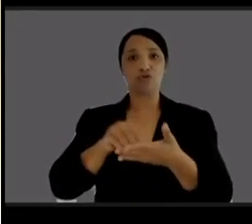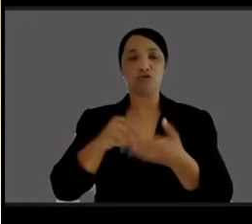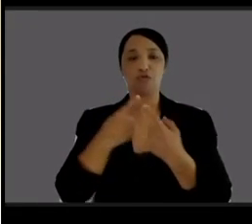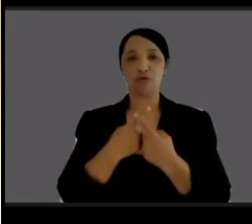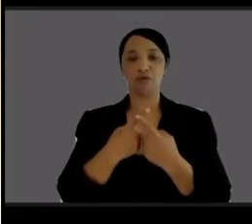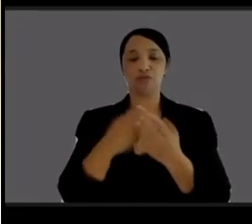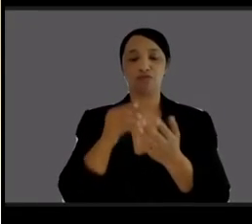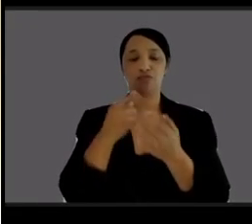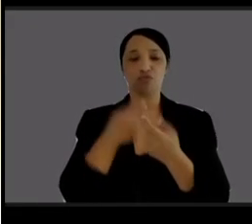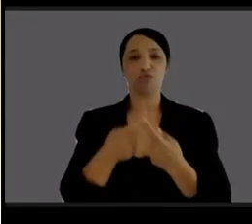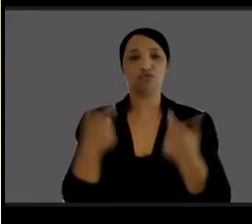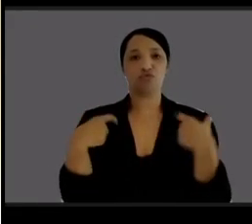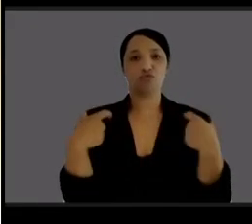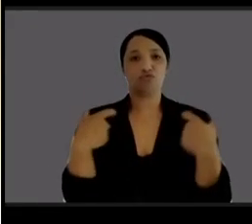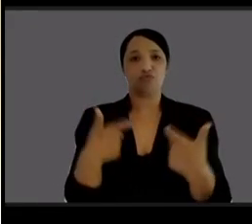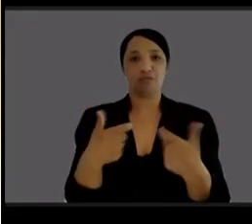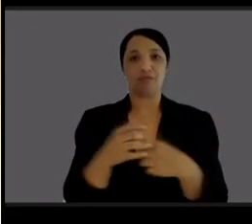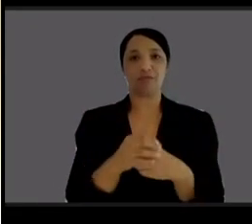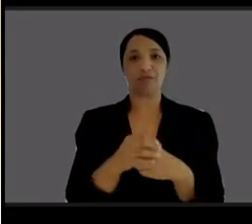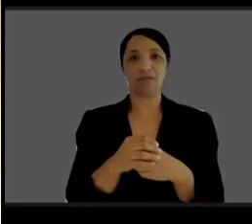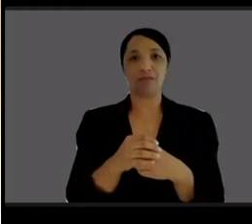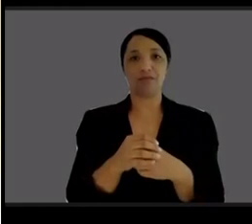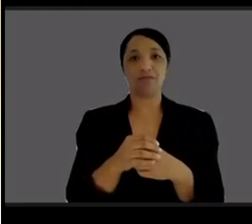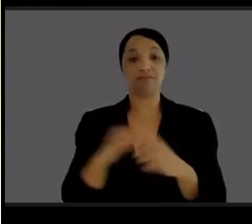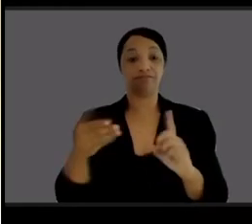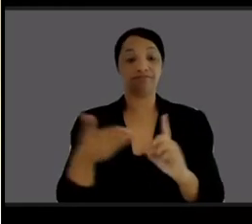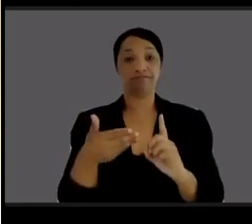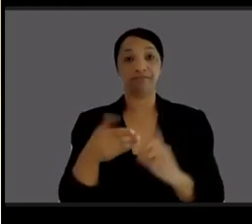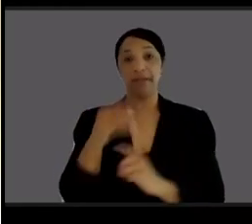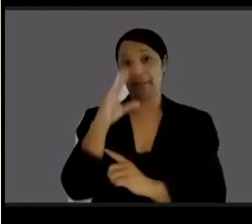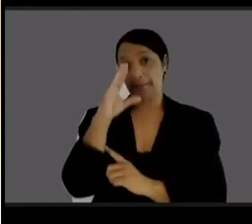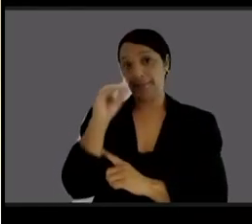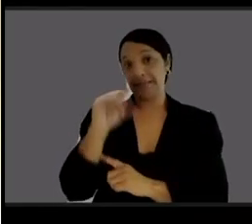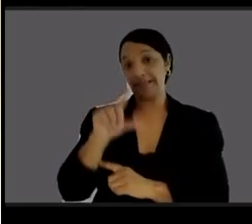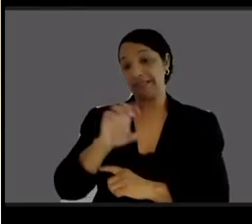Un message vidéo sera présenté par M. Lee Junhua,